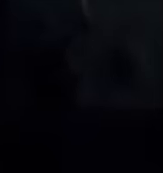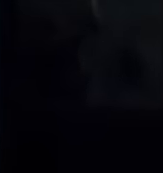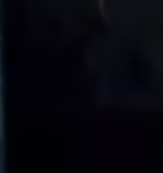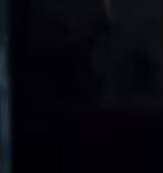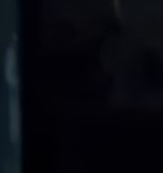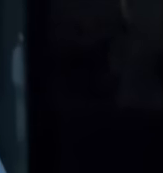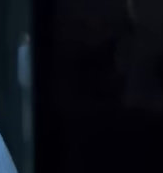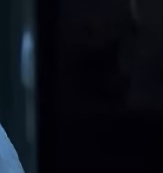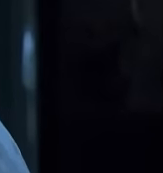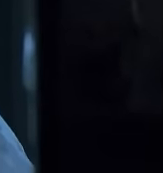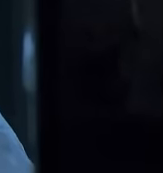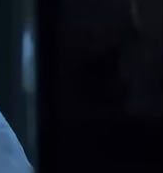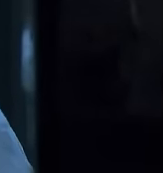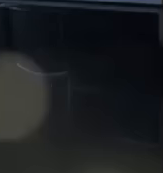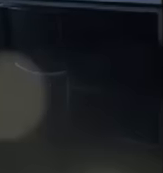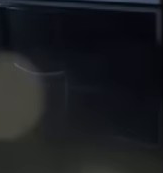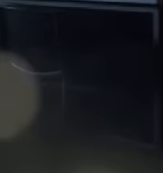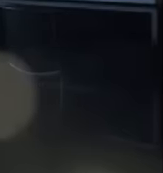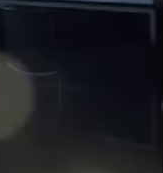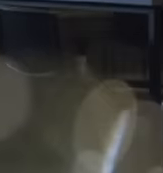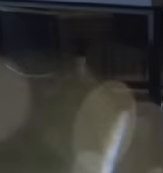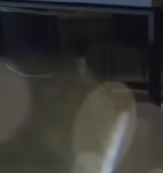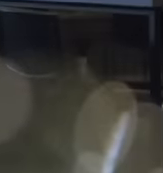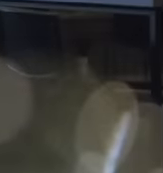Benar sangatlah ini.